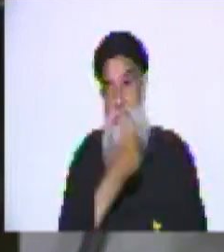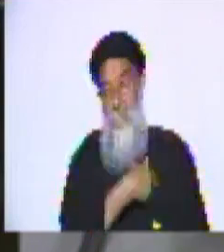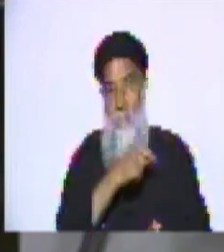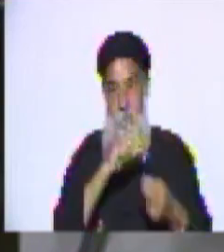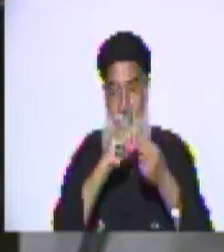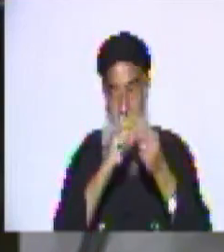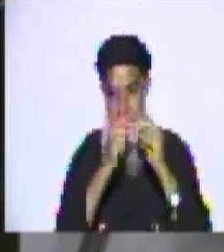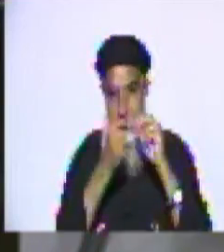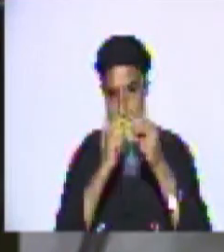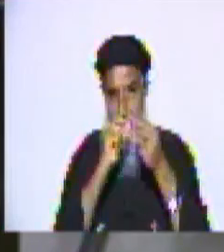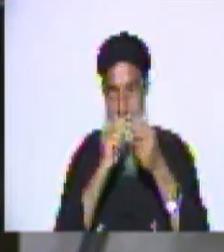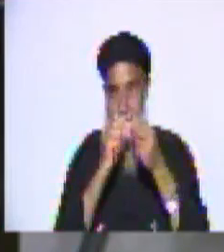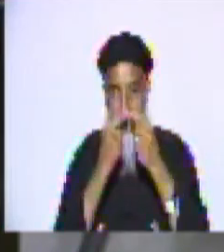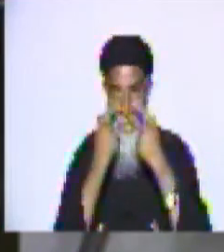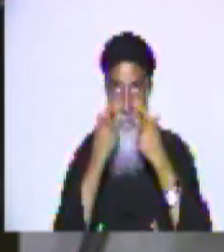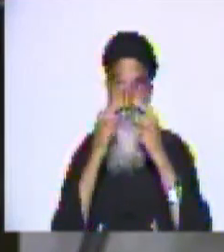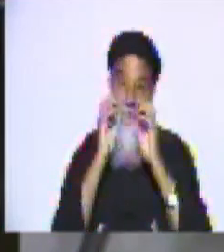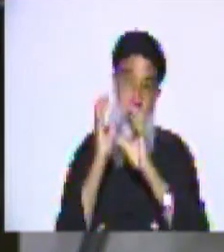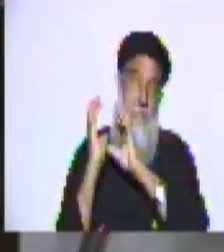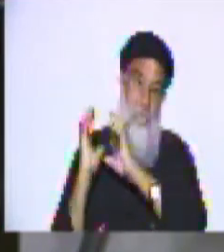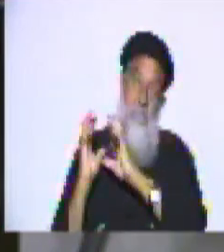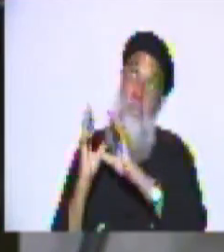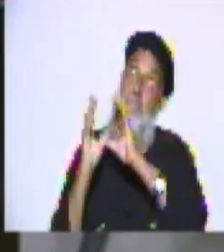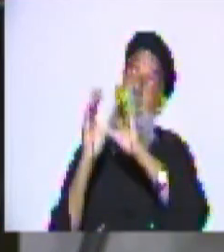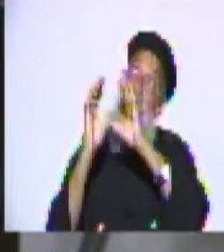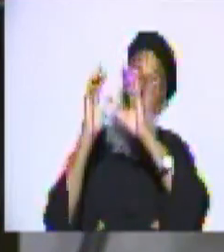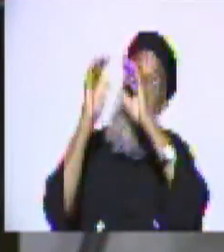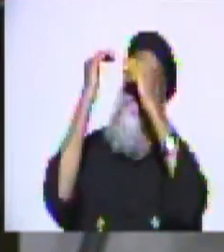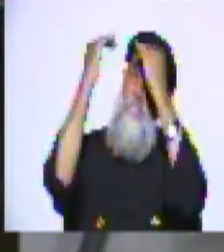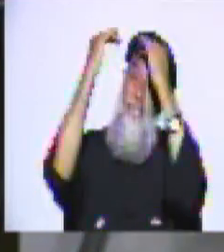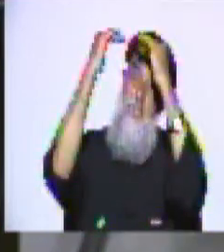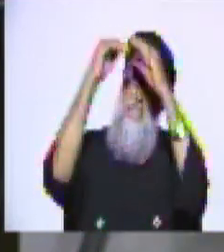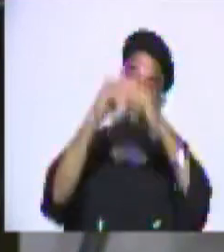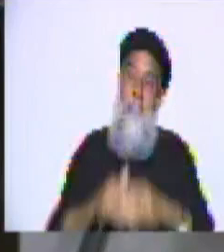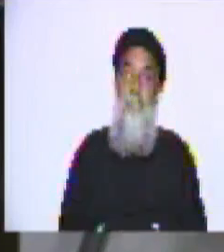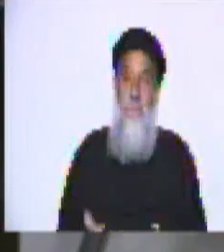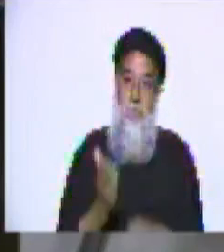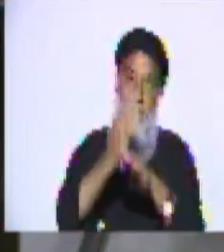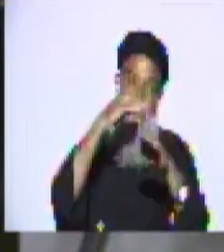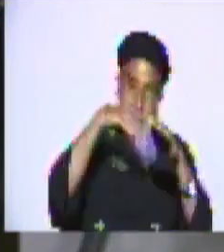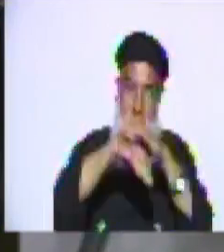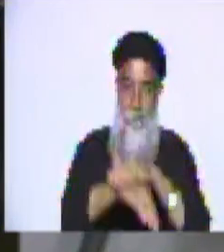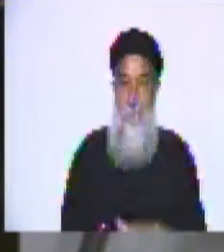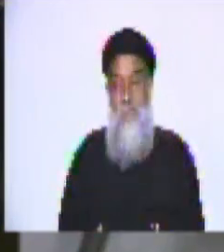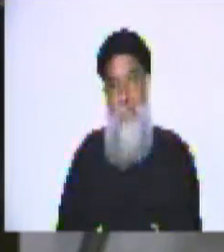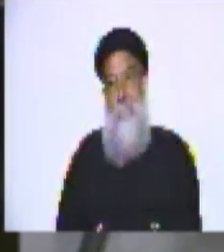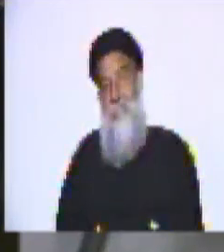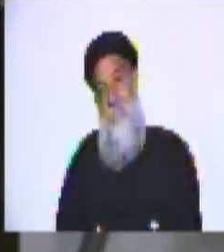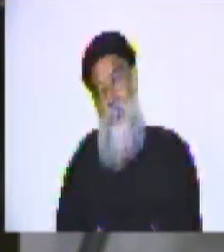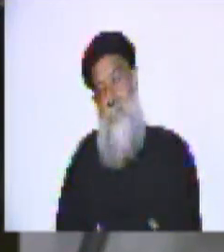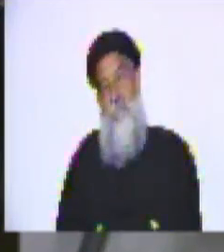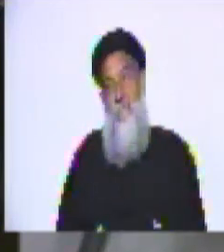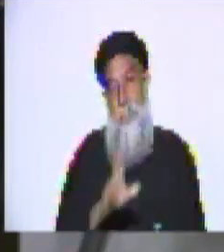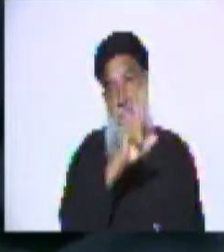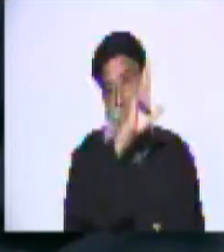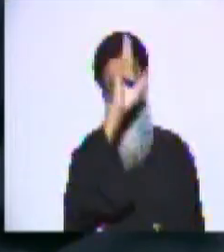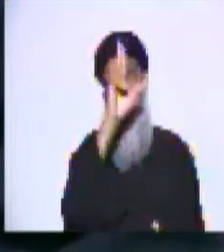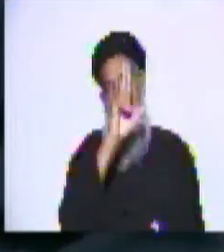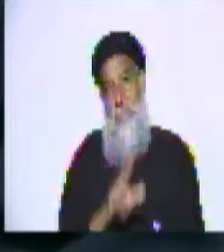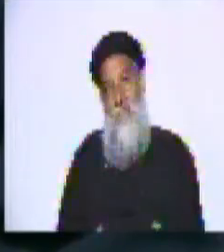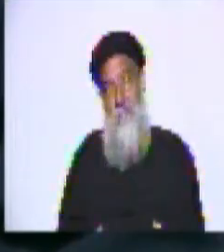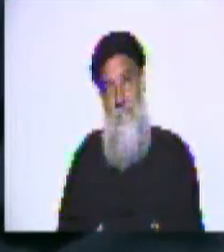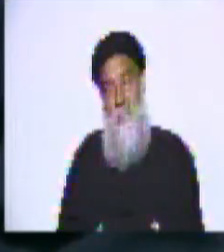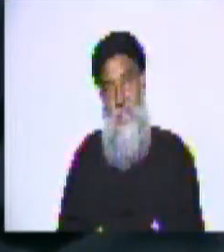الرسول، والملائكة شايلين جسد العذراء بعد نياحتها. سيدنا برضو سؤال من دكتور أكرم